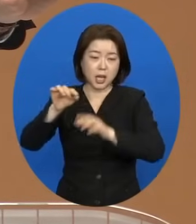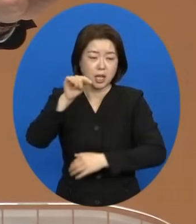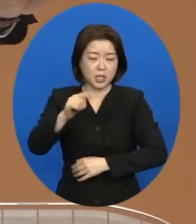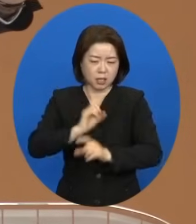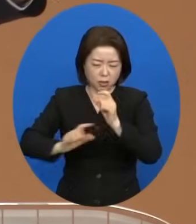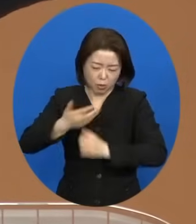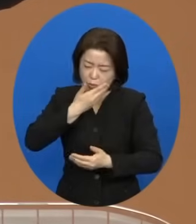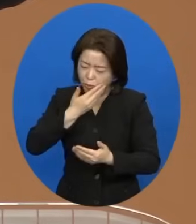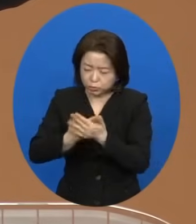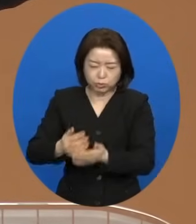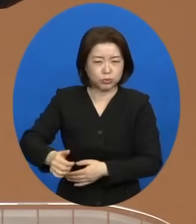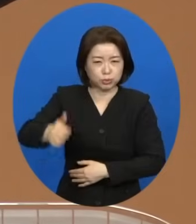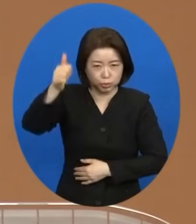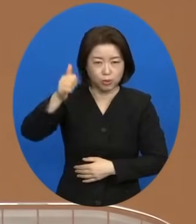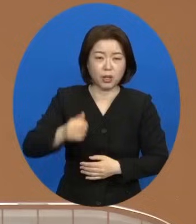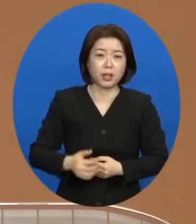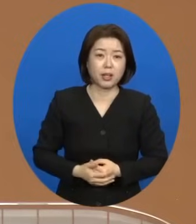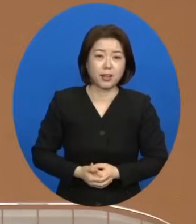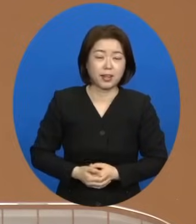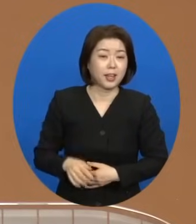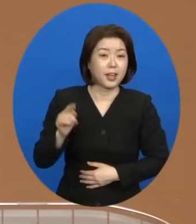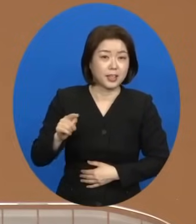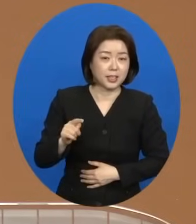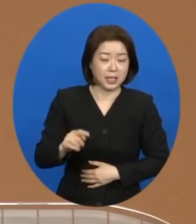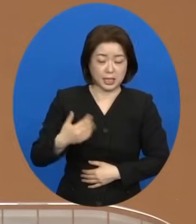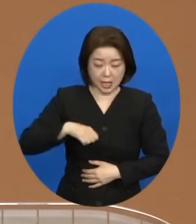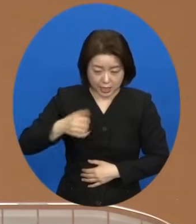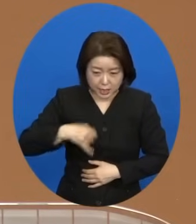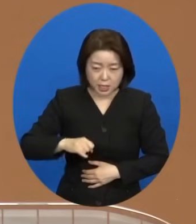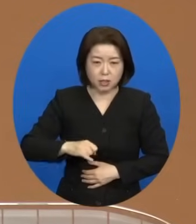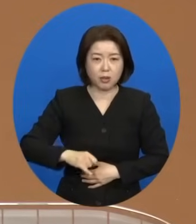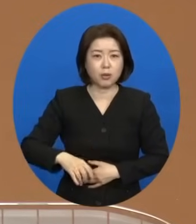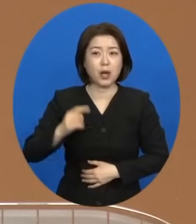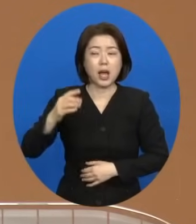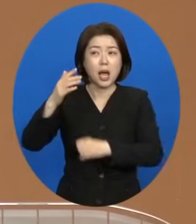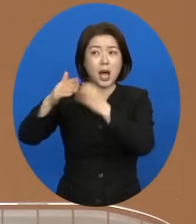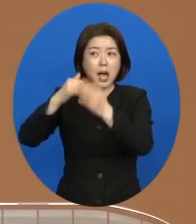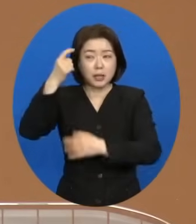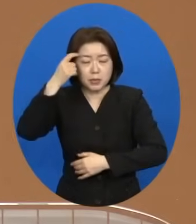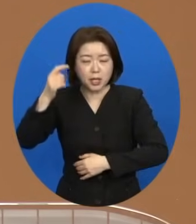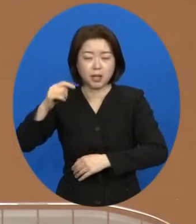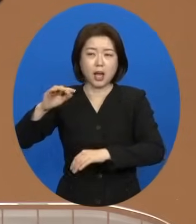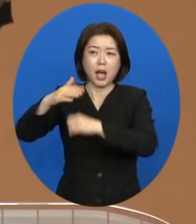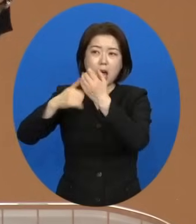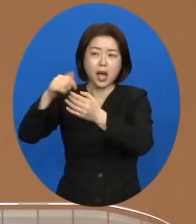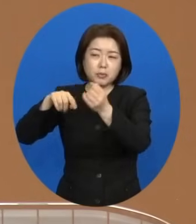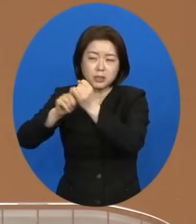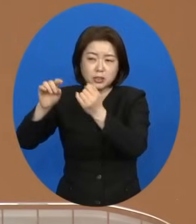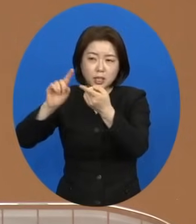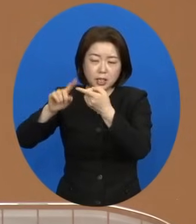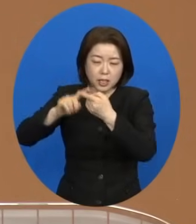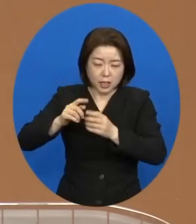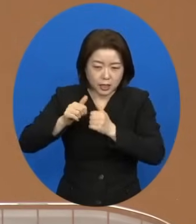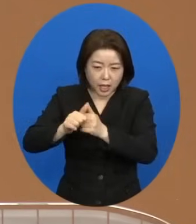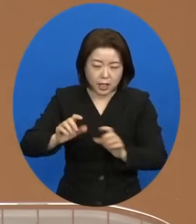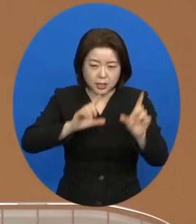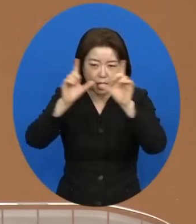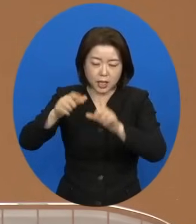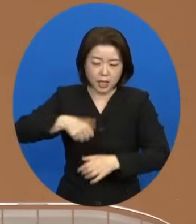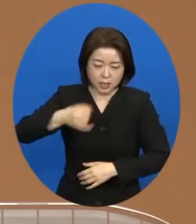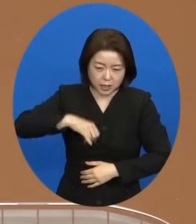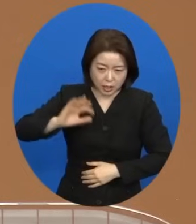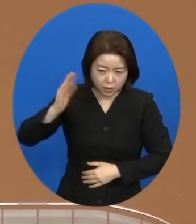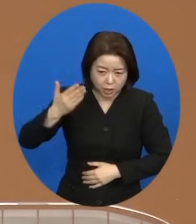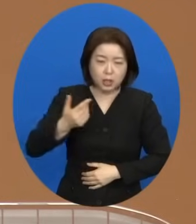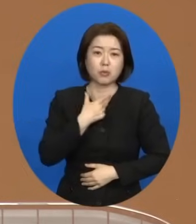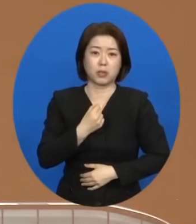거거든요 하나님이 자녀가 하나님 생각과 마음에 따라 살아가는 자녀가 되기를 원합니다 그렇게 여러분들을 바쳐